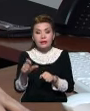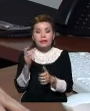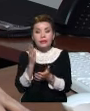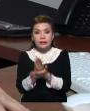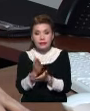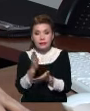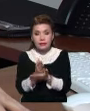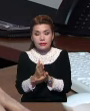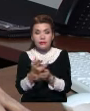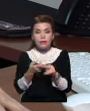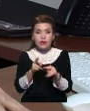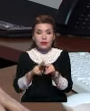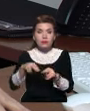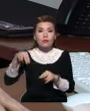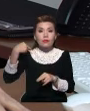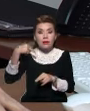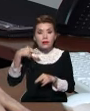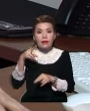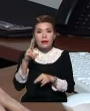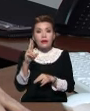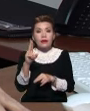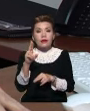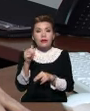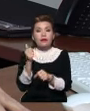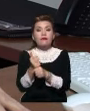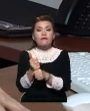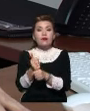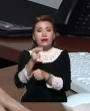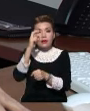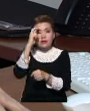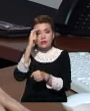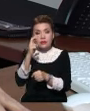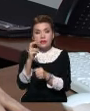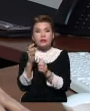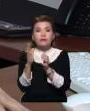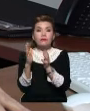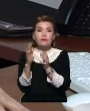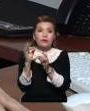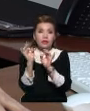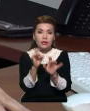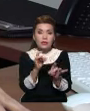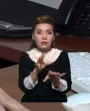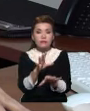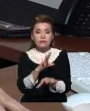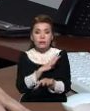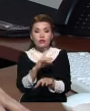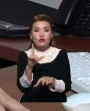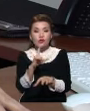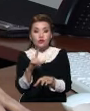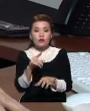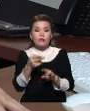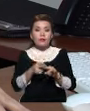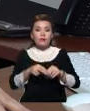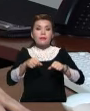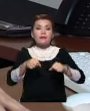поэтому глава государства не раз говорил о том, что нужно для построения